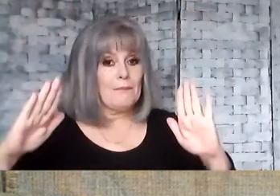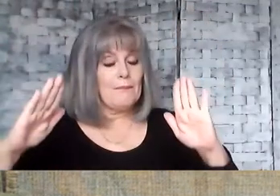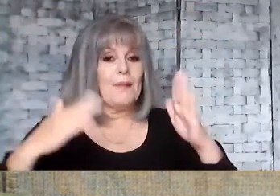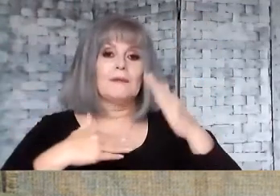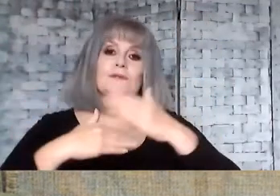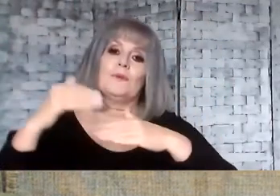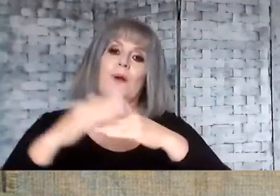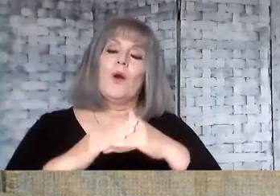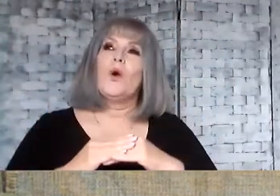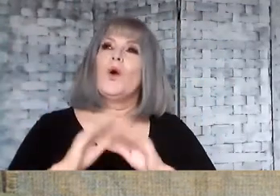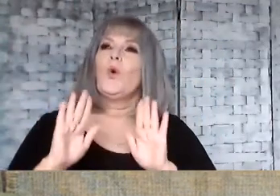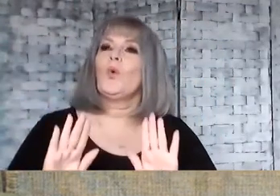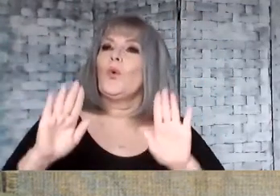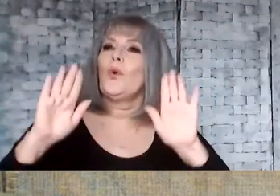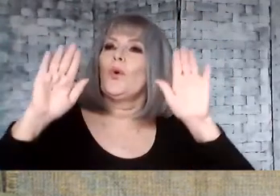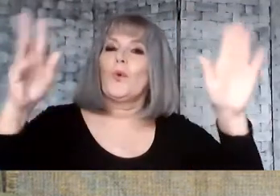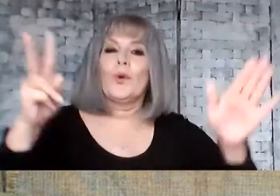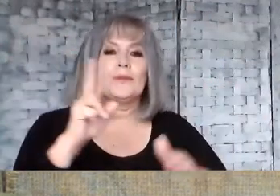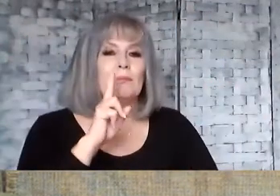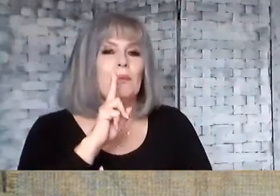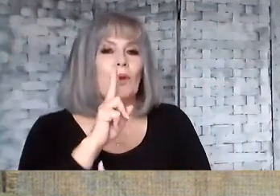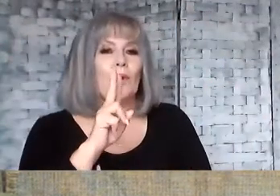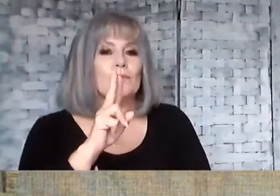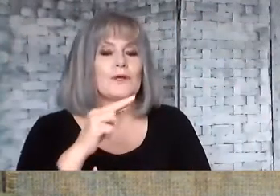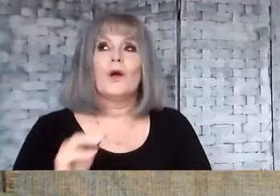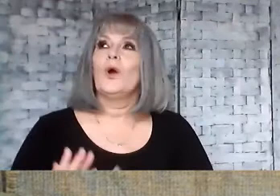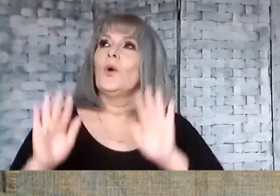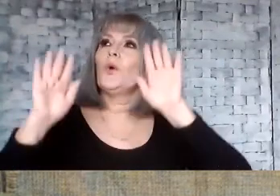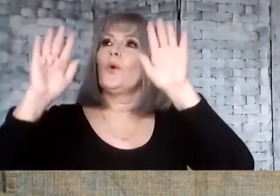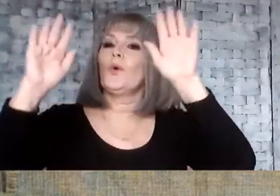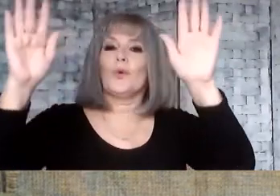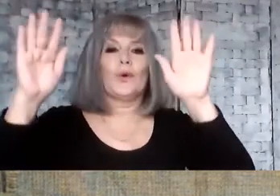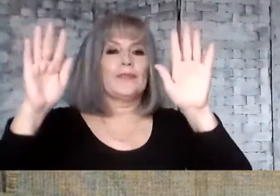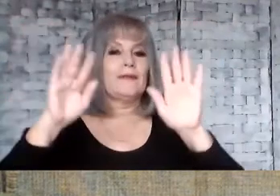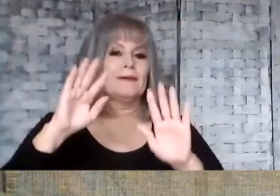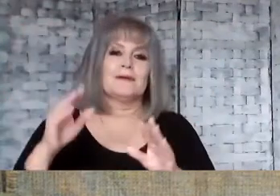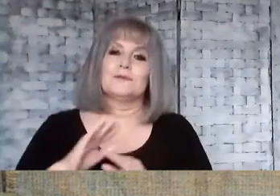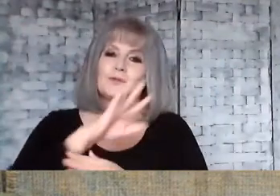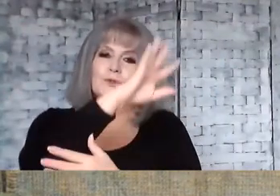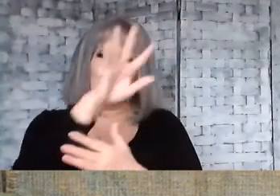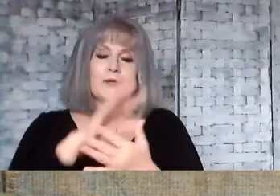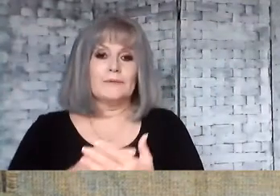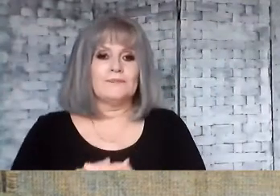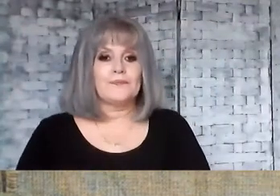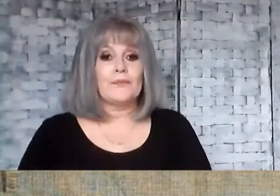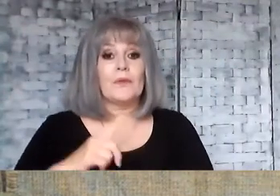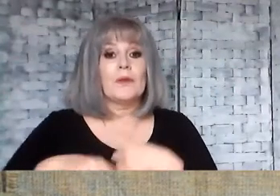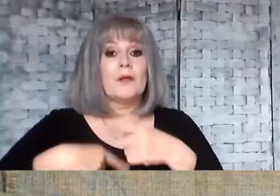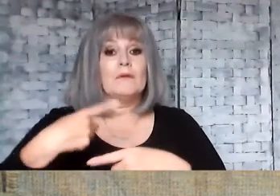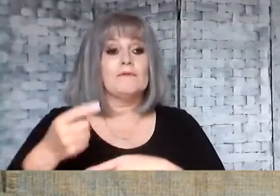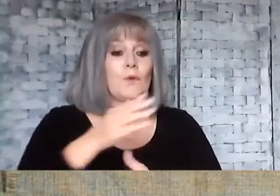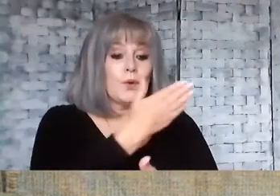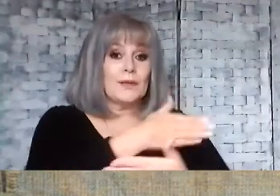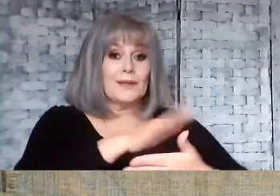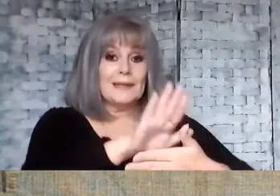heiligheid. Groot beloftes. Van nieuwe lewe. Ek wil uitnom na die volgende liedje te luister, treffende lied, luister vir die woorde